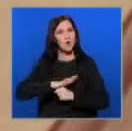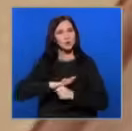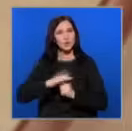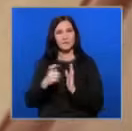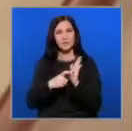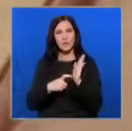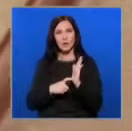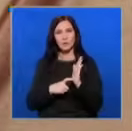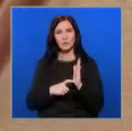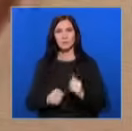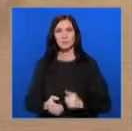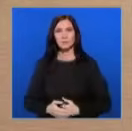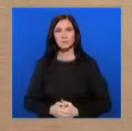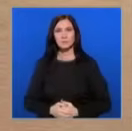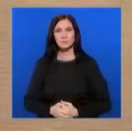закон.